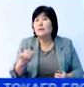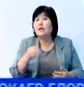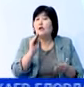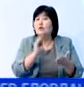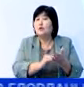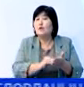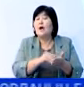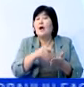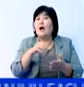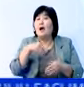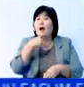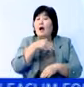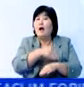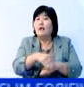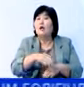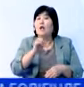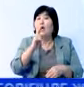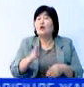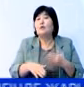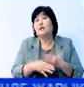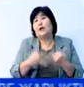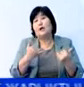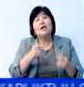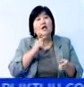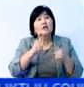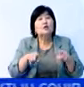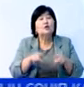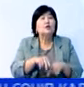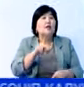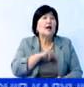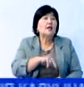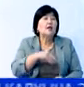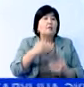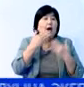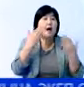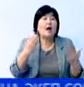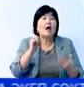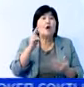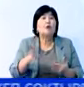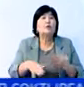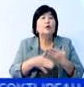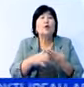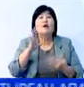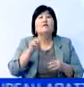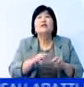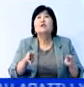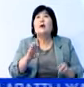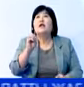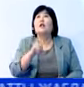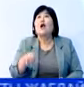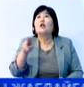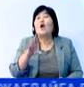формадағы атаулы әлеуметтік көмек қамтылып отыр. Жиында сондай-ақ еңбек және халықты әлеуметтік қорғау вице-министрі Ерлан